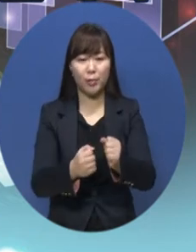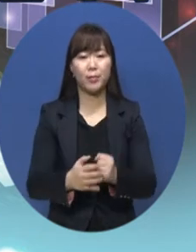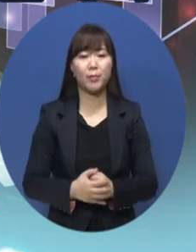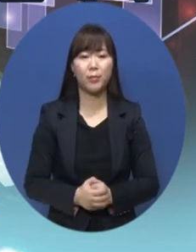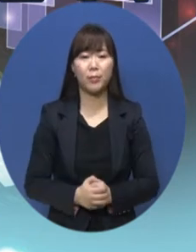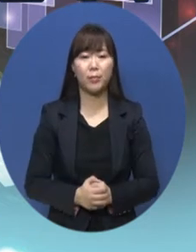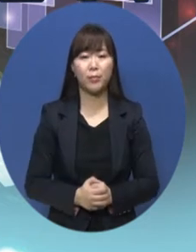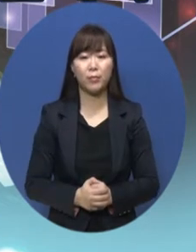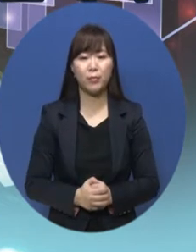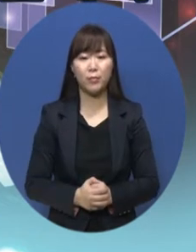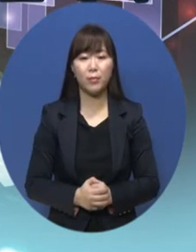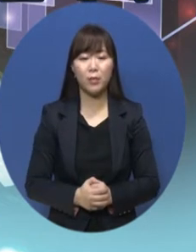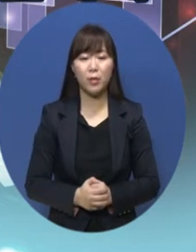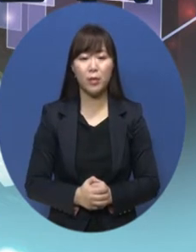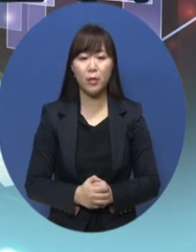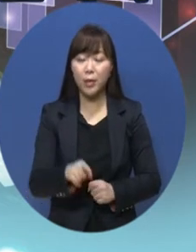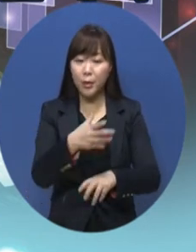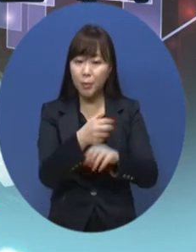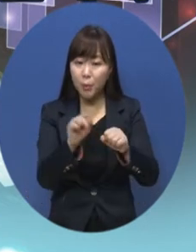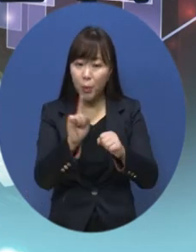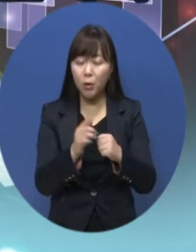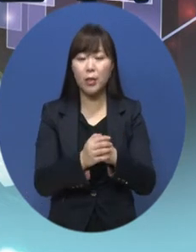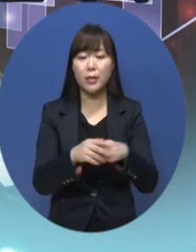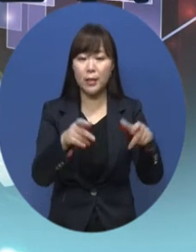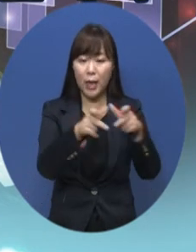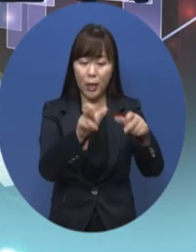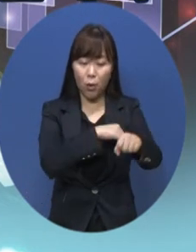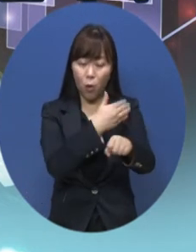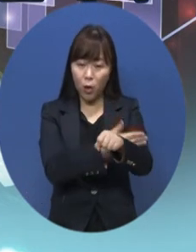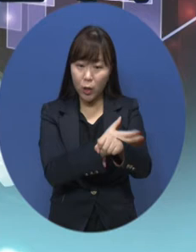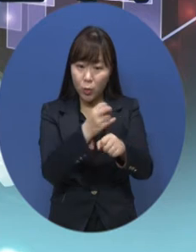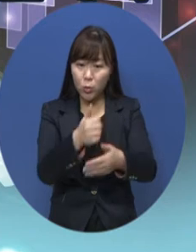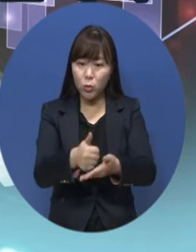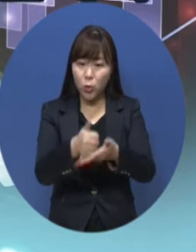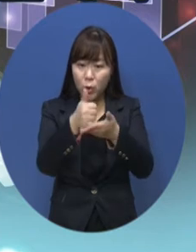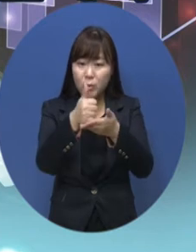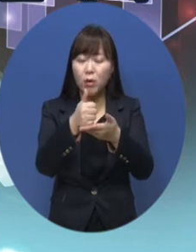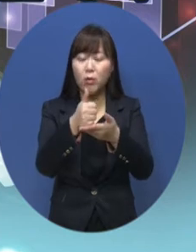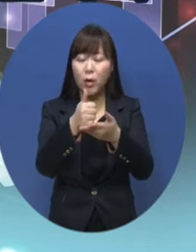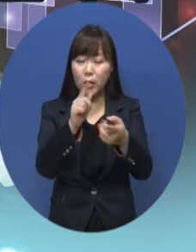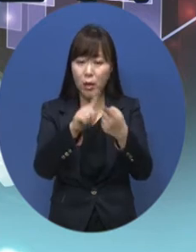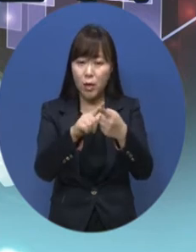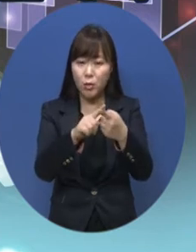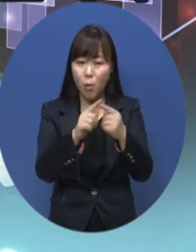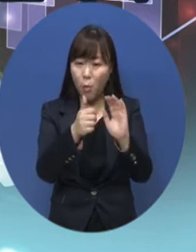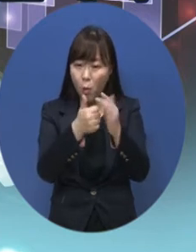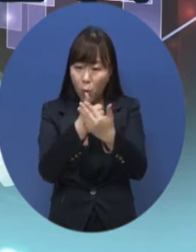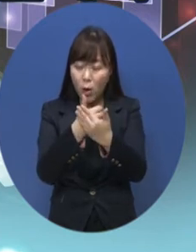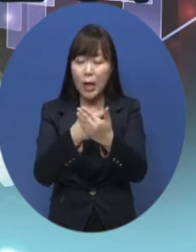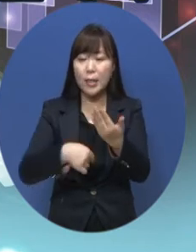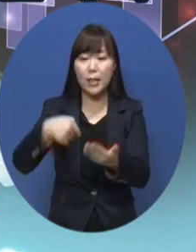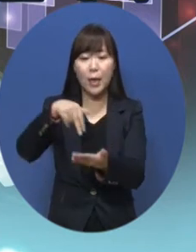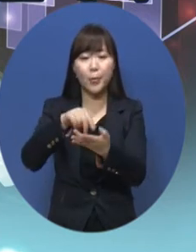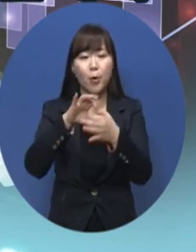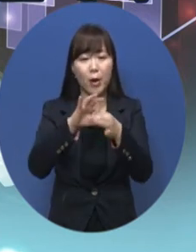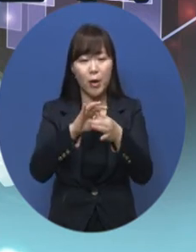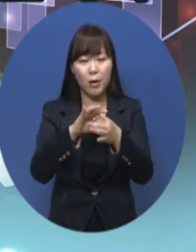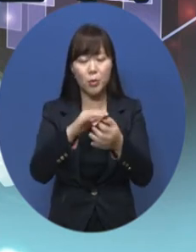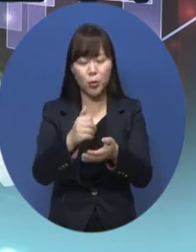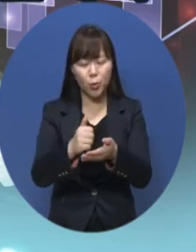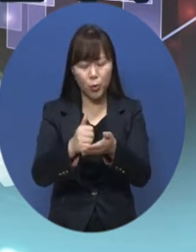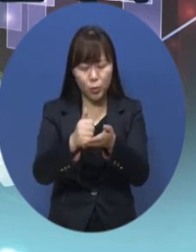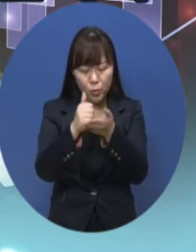국제인권조약입니다. 이 협약은 장애인의 권리와 존엄성을 보호하고 자립에 대한